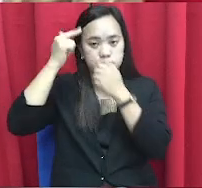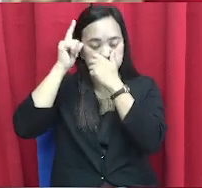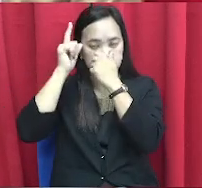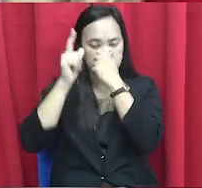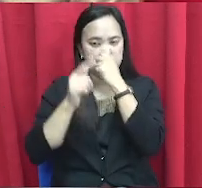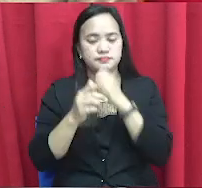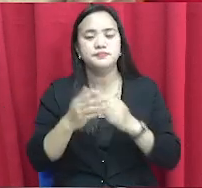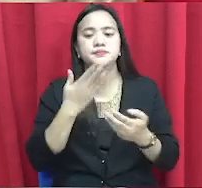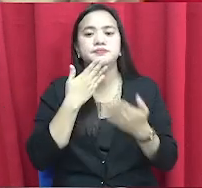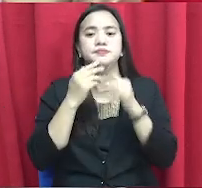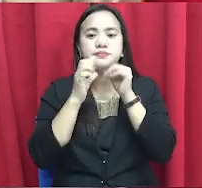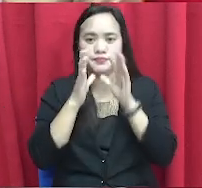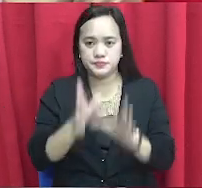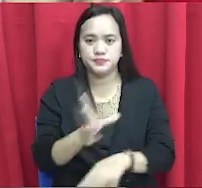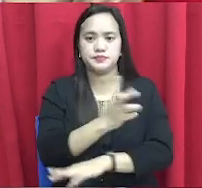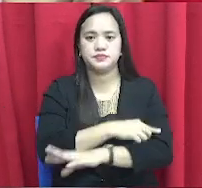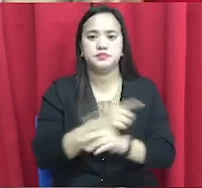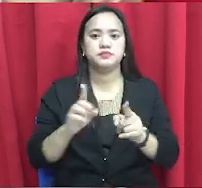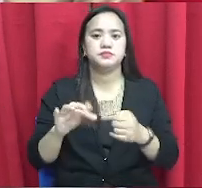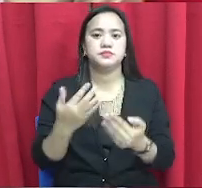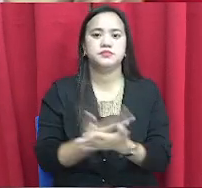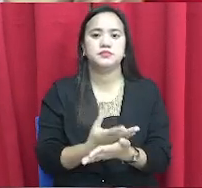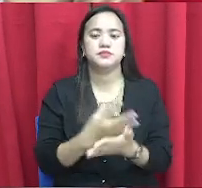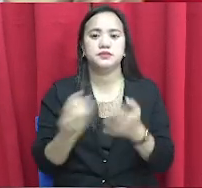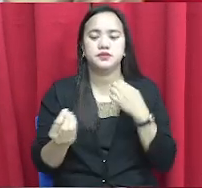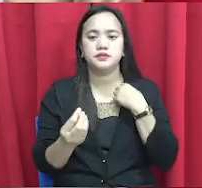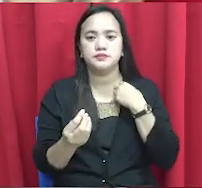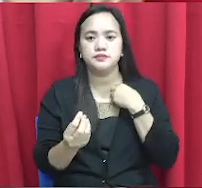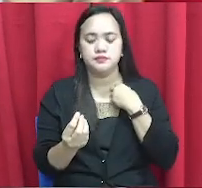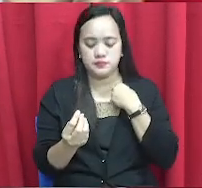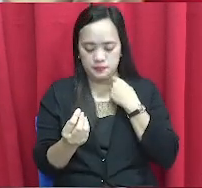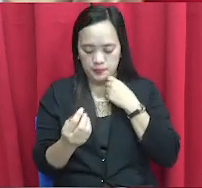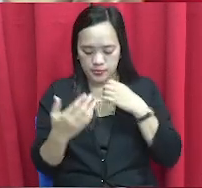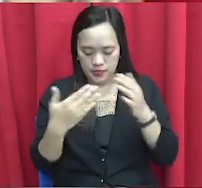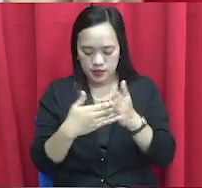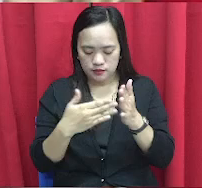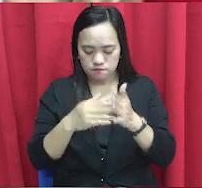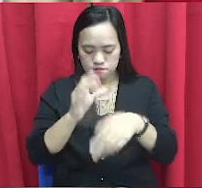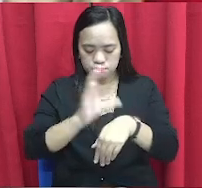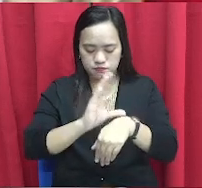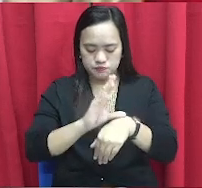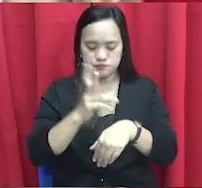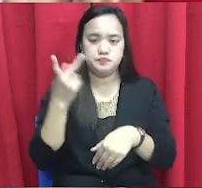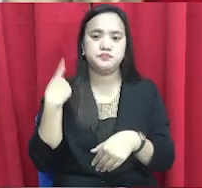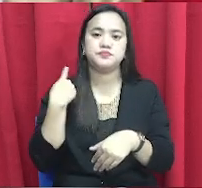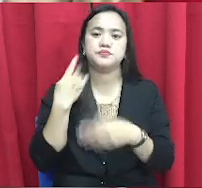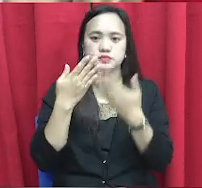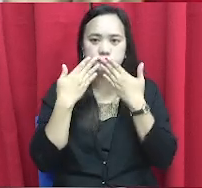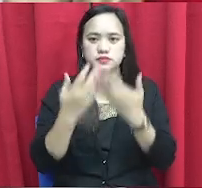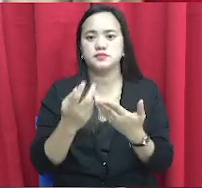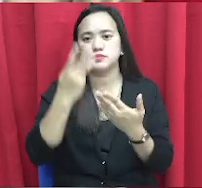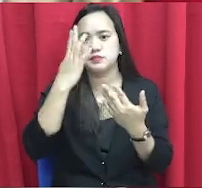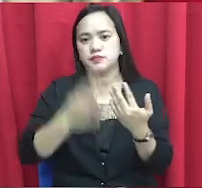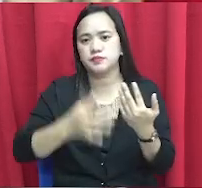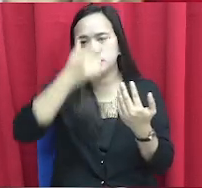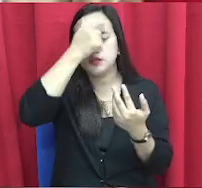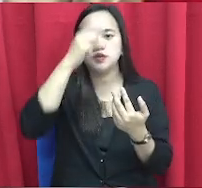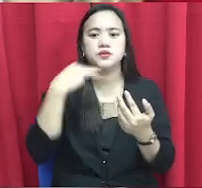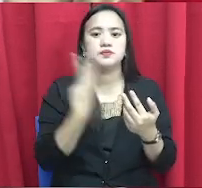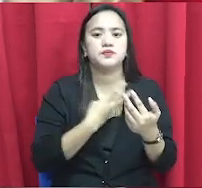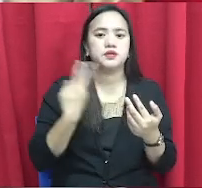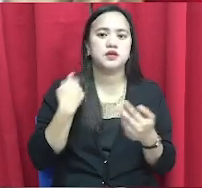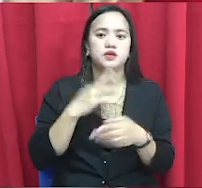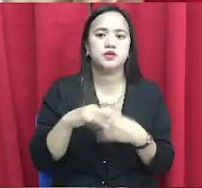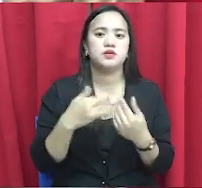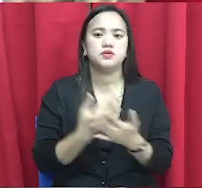isa pong mapagpalang ah tanghali po sa inyo at muli church Salamat po na tayo po ay muli pong nagkasama-sama